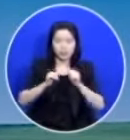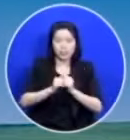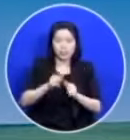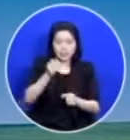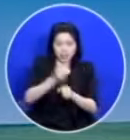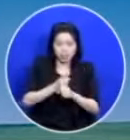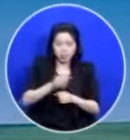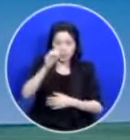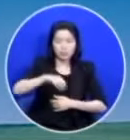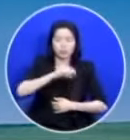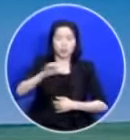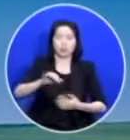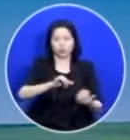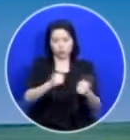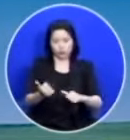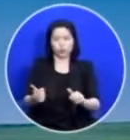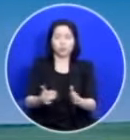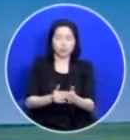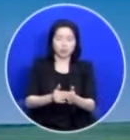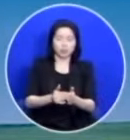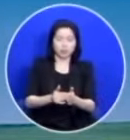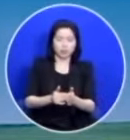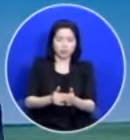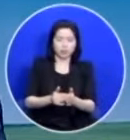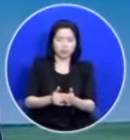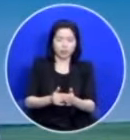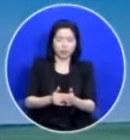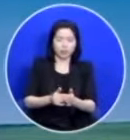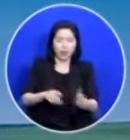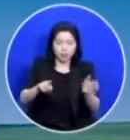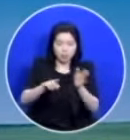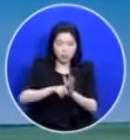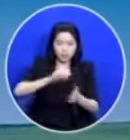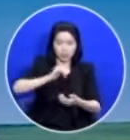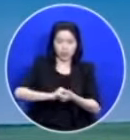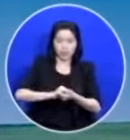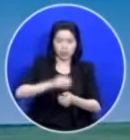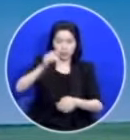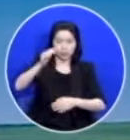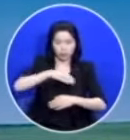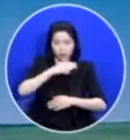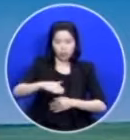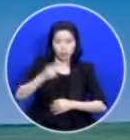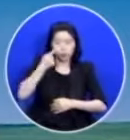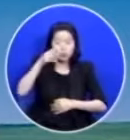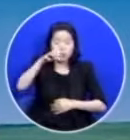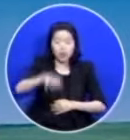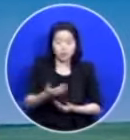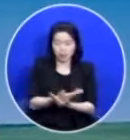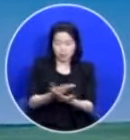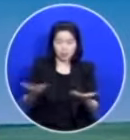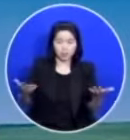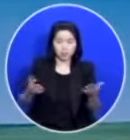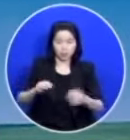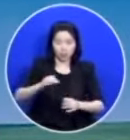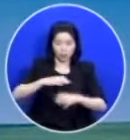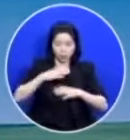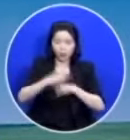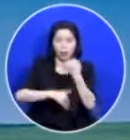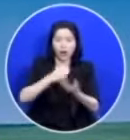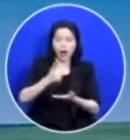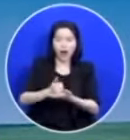이미 십자가에서 죽은 것입니다 믿음의 한계는 결코 눈앞에 펼쳐지는 놀라운 하나님의